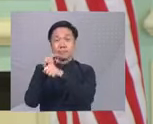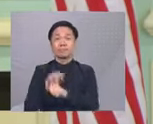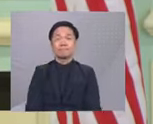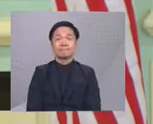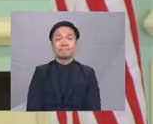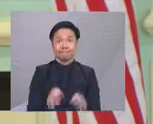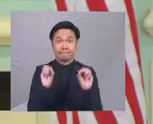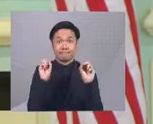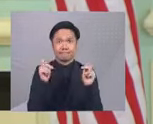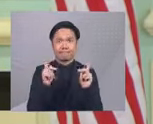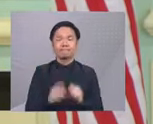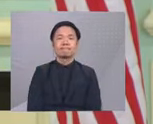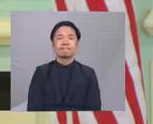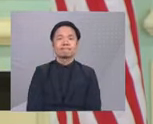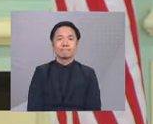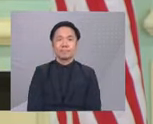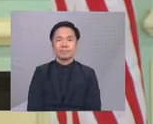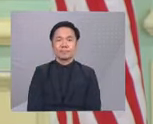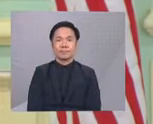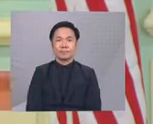Okey.